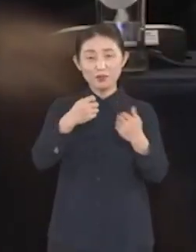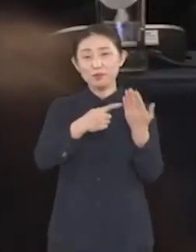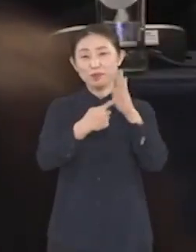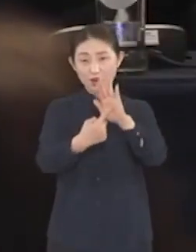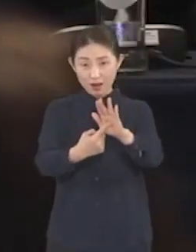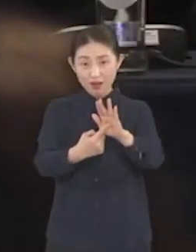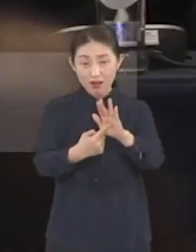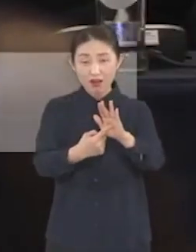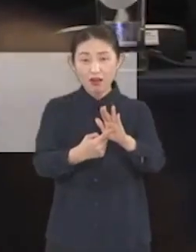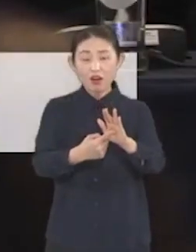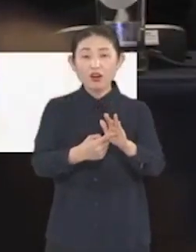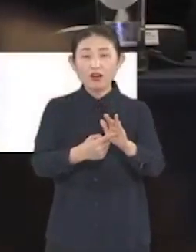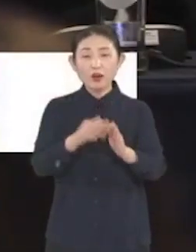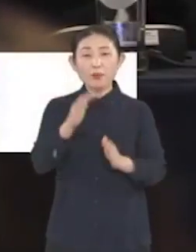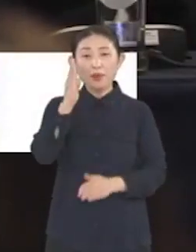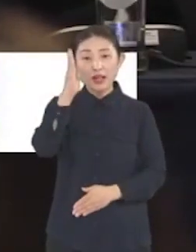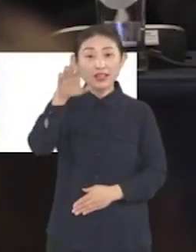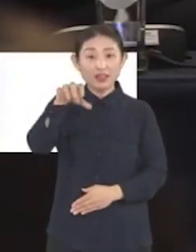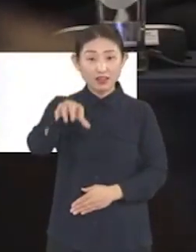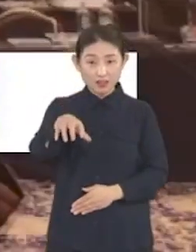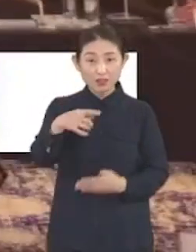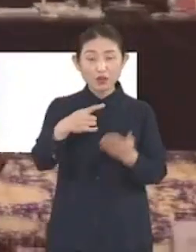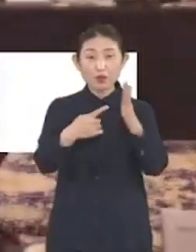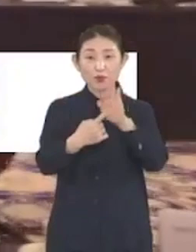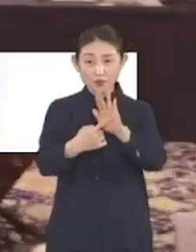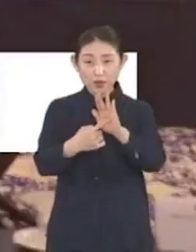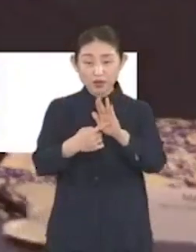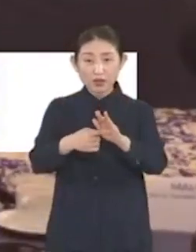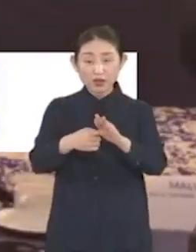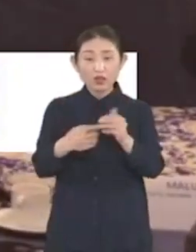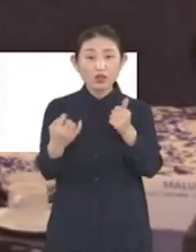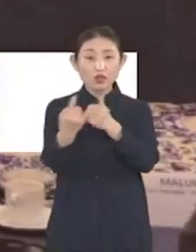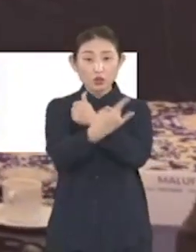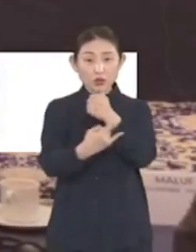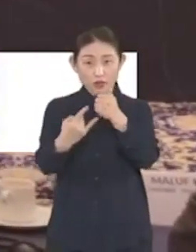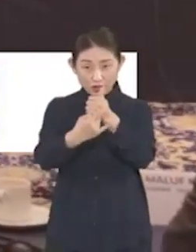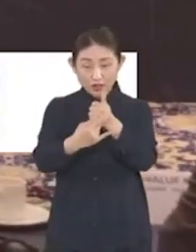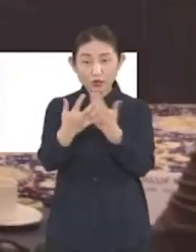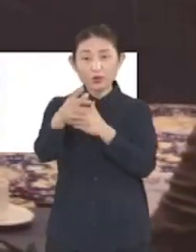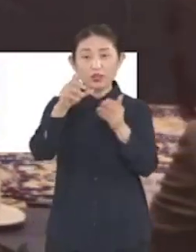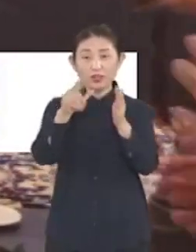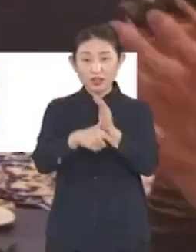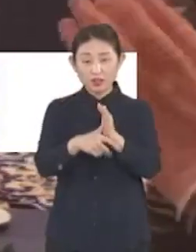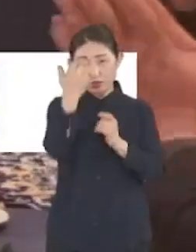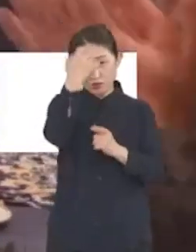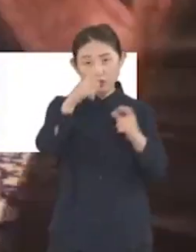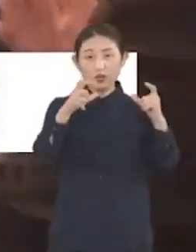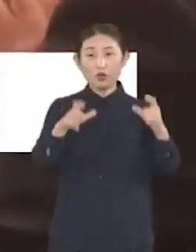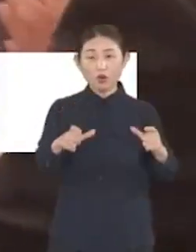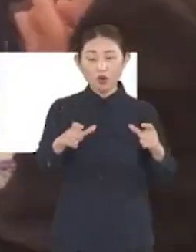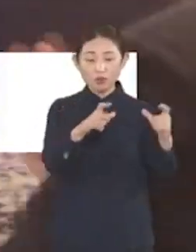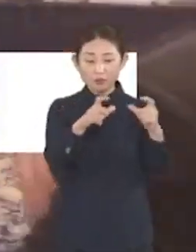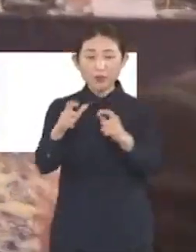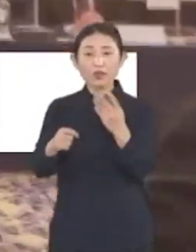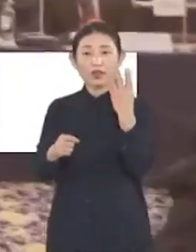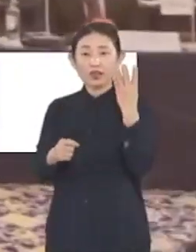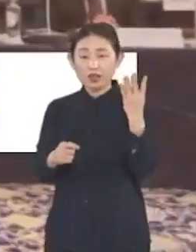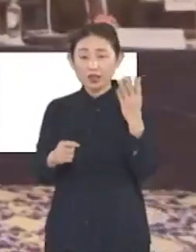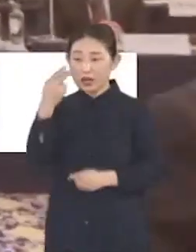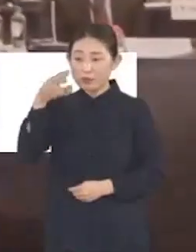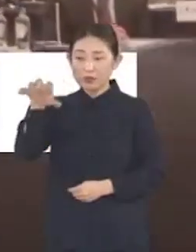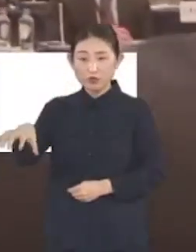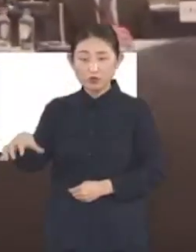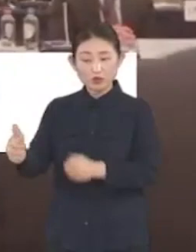벨기에 브뤼셀에서 열린 국제대학 스포츠연맹 집행위원회 총회에서 충청권 4개 시도가 미국 노스캐롤라이나 주를